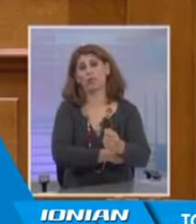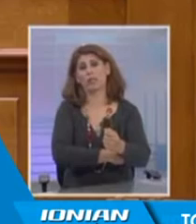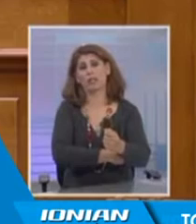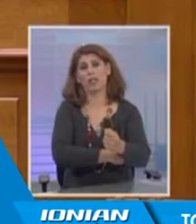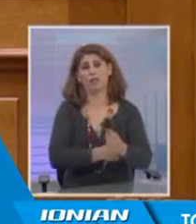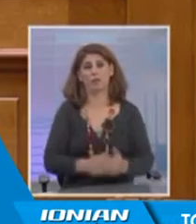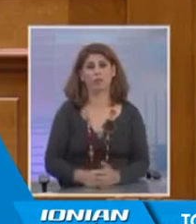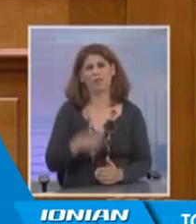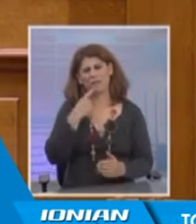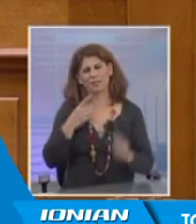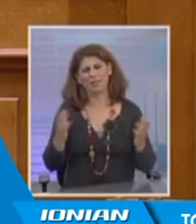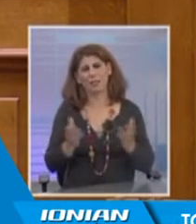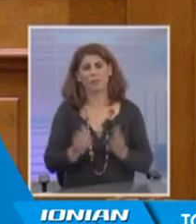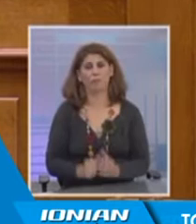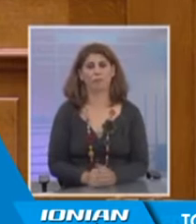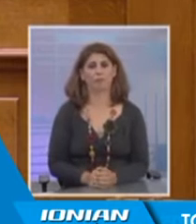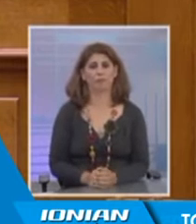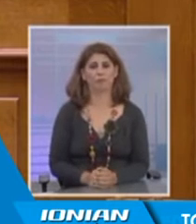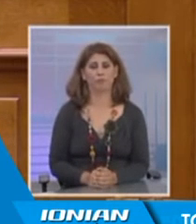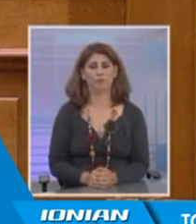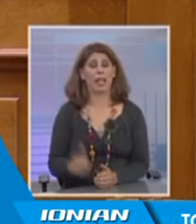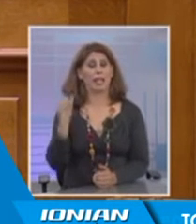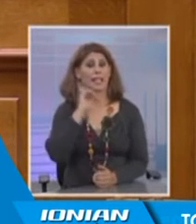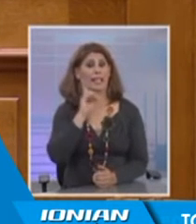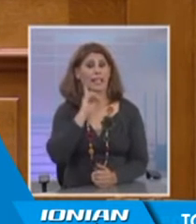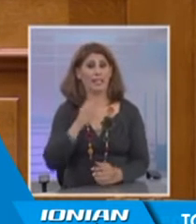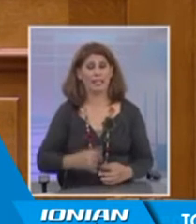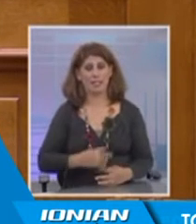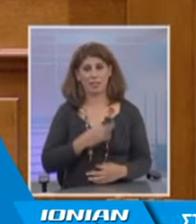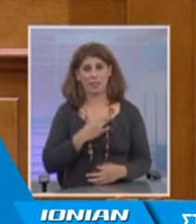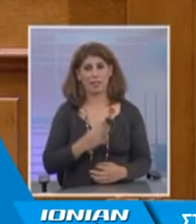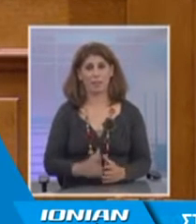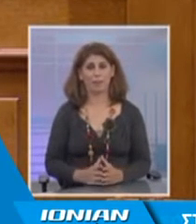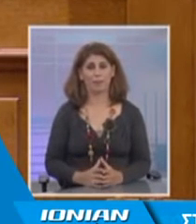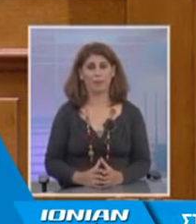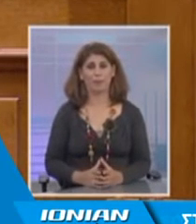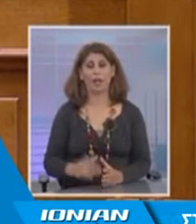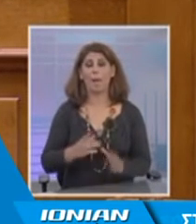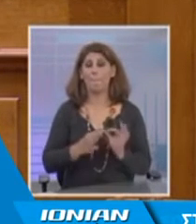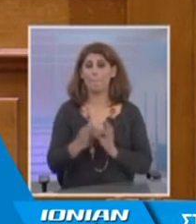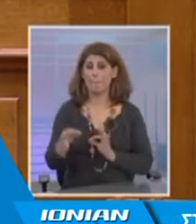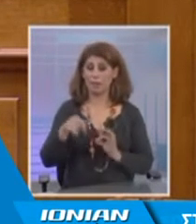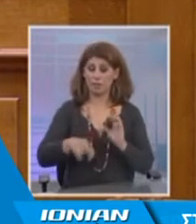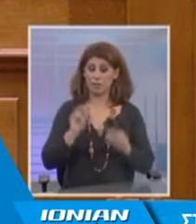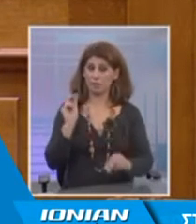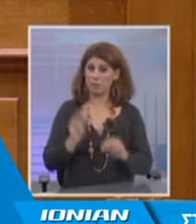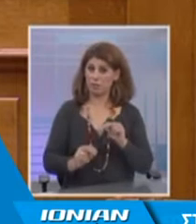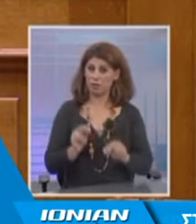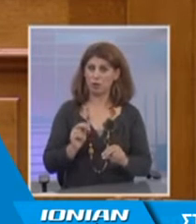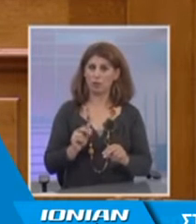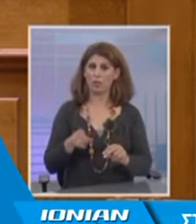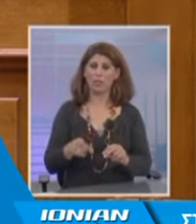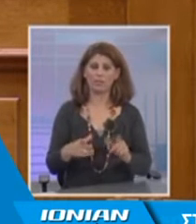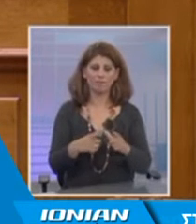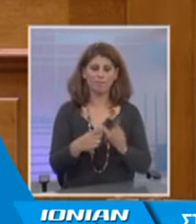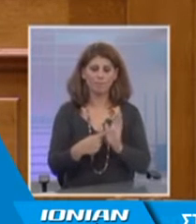απάτες του ΣΥΡΙΖΑ, υποστηρίζοντας ότι τα 99 χρόνια που νομοθετούνται θα μας κάνουν Αργεντινοί. Τα μέτρα που ψηφίζονται σήμερα είναι